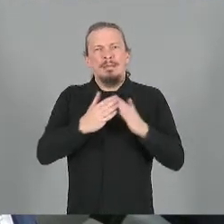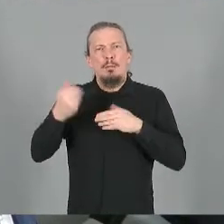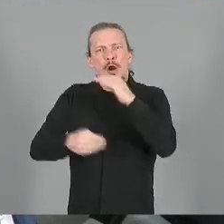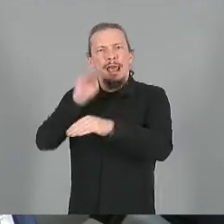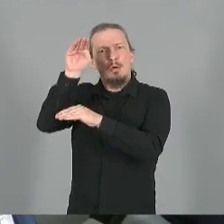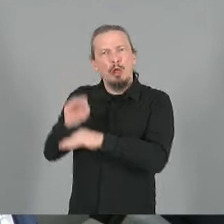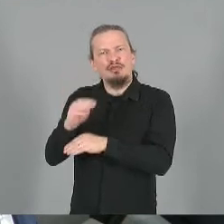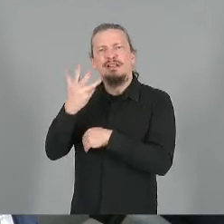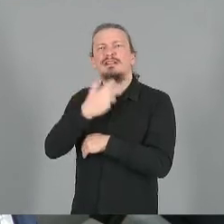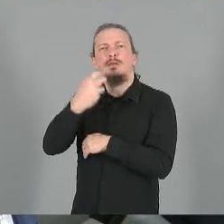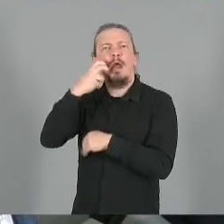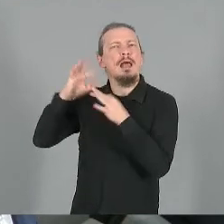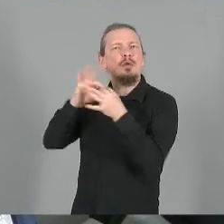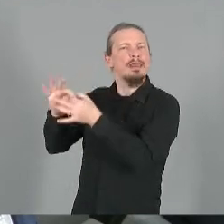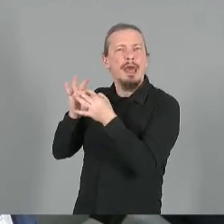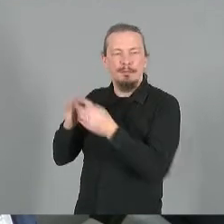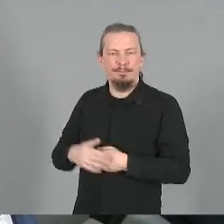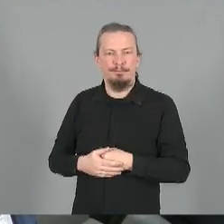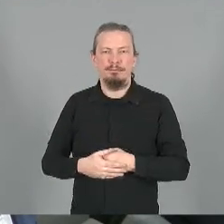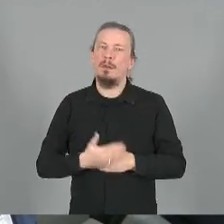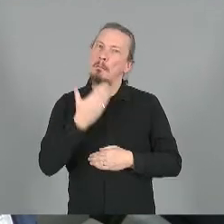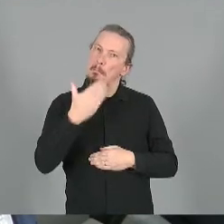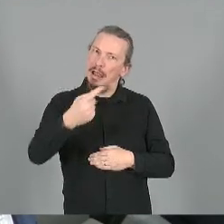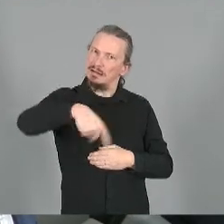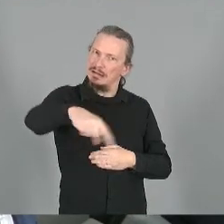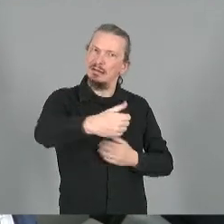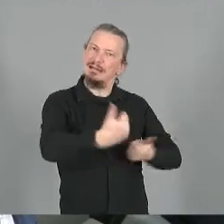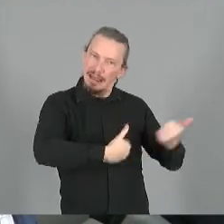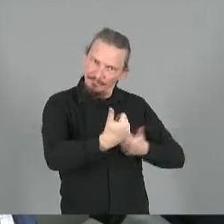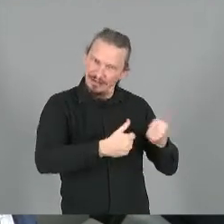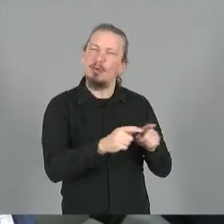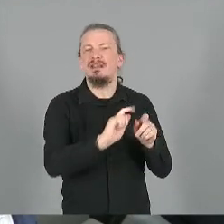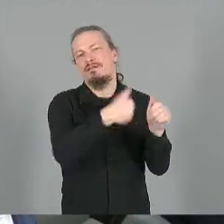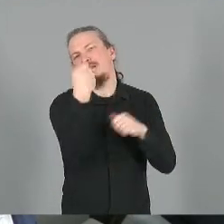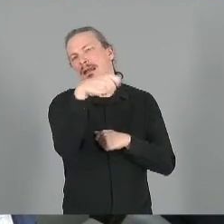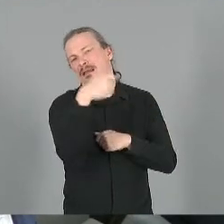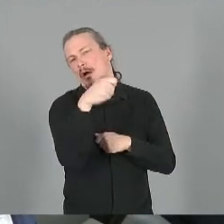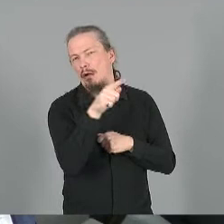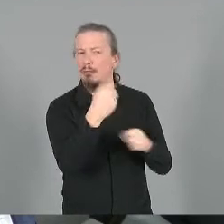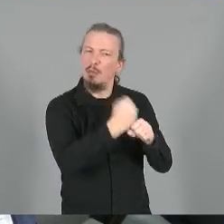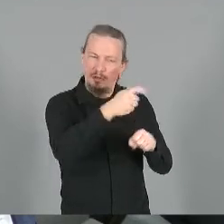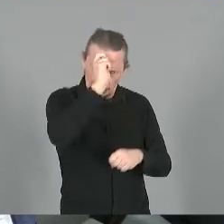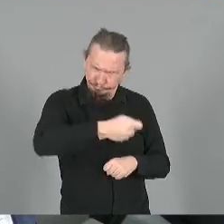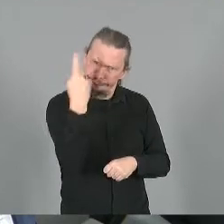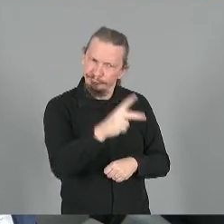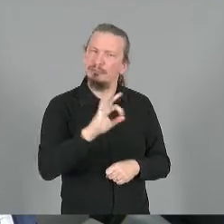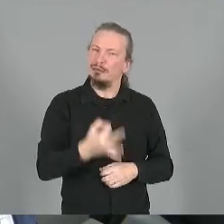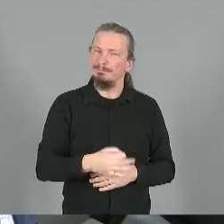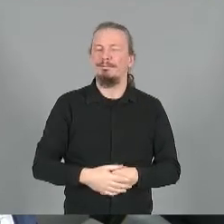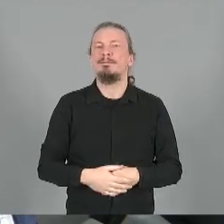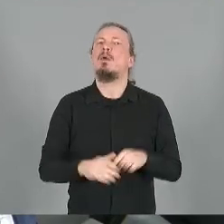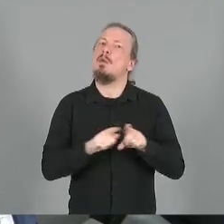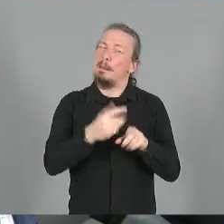écologiste, citoyenne et solidaire, à remercier les services et le vice-président Alain Bernard pour le travail réalisé. Nous remercions